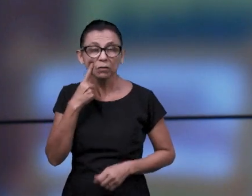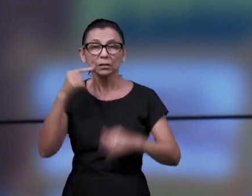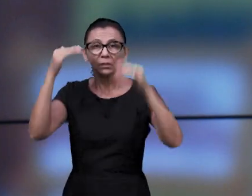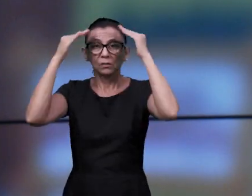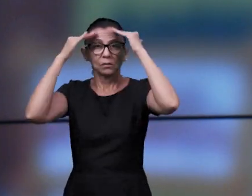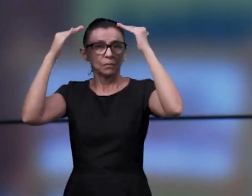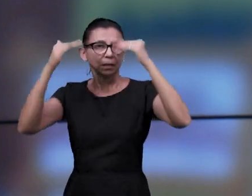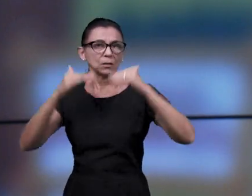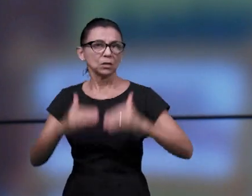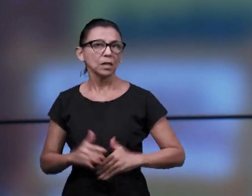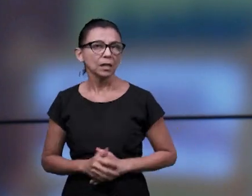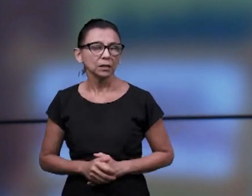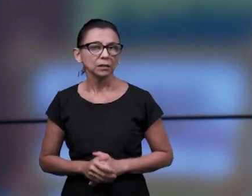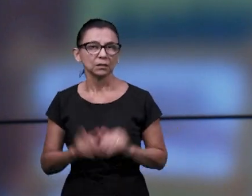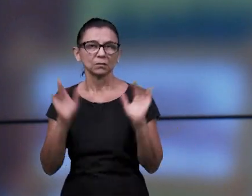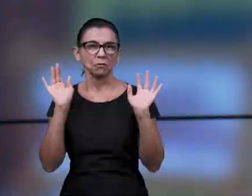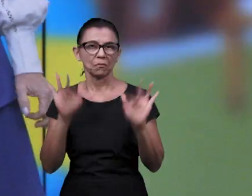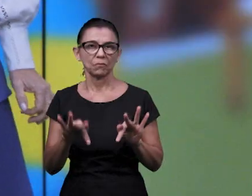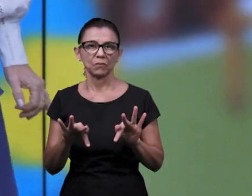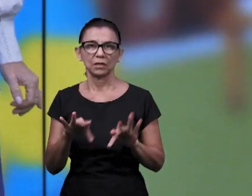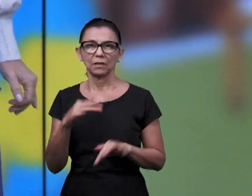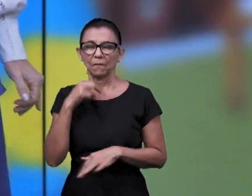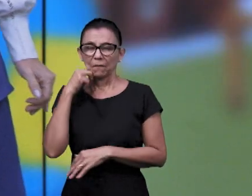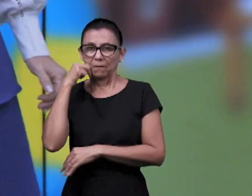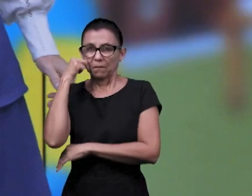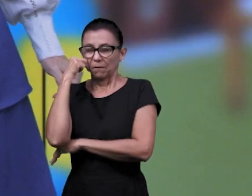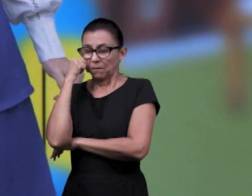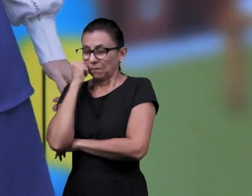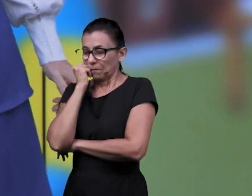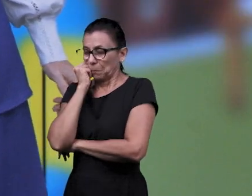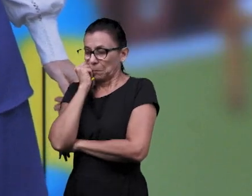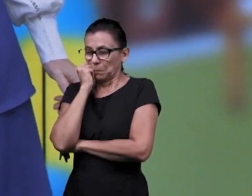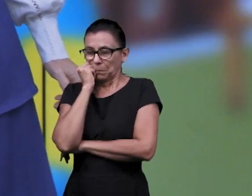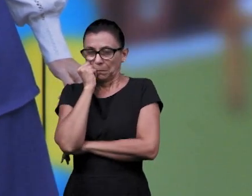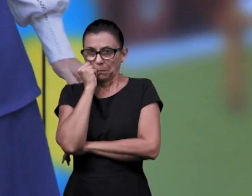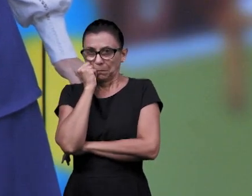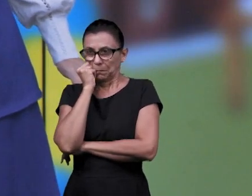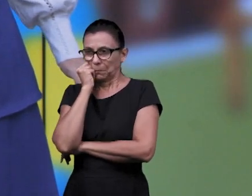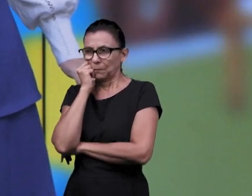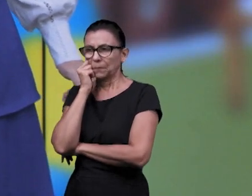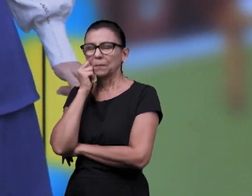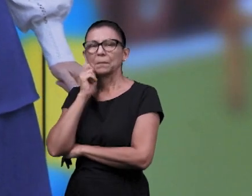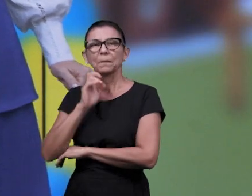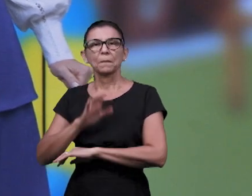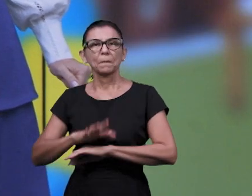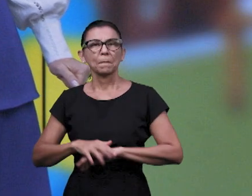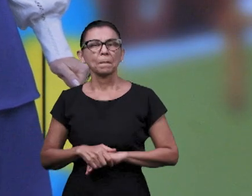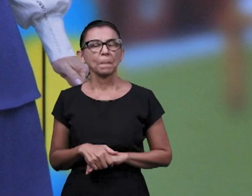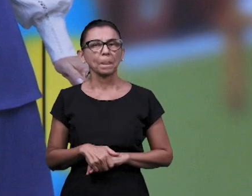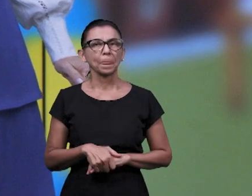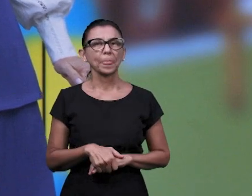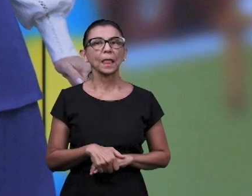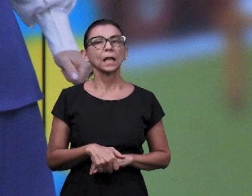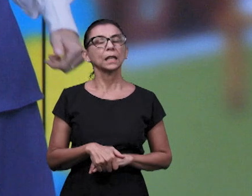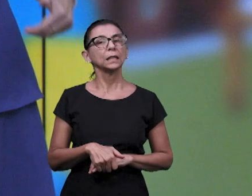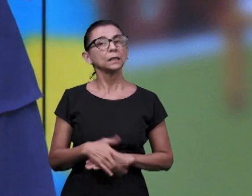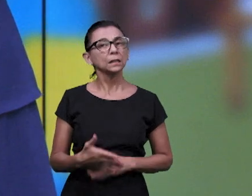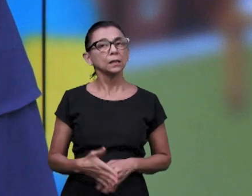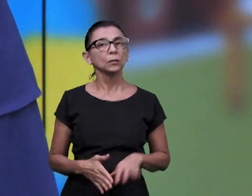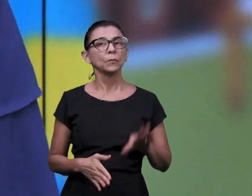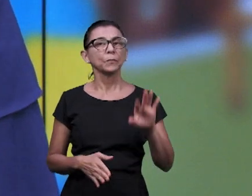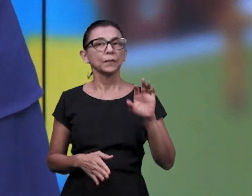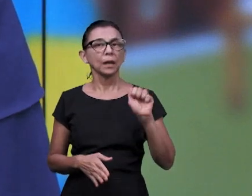fin, c'est la honte. Donc Adonijah, il a toujours vu le bon exemple de son père